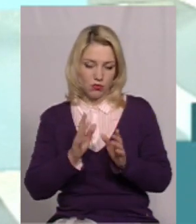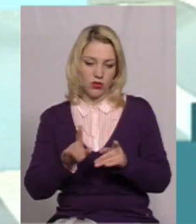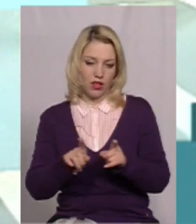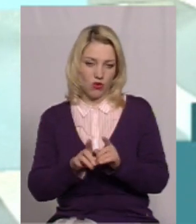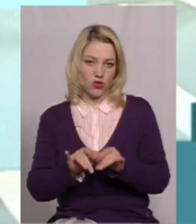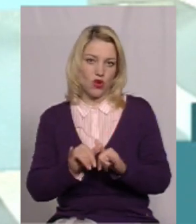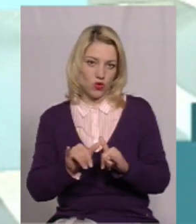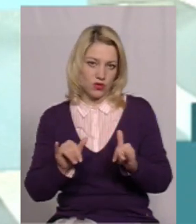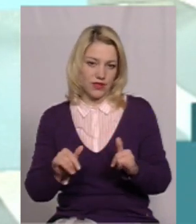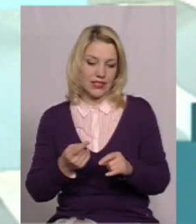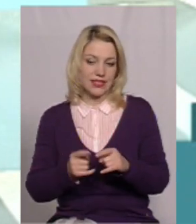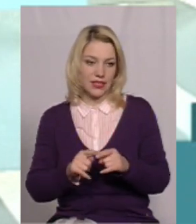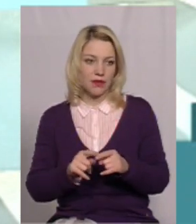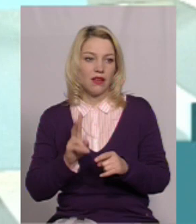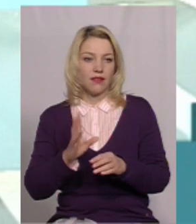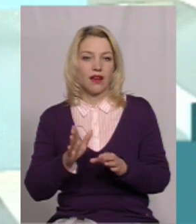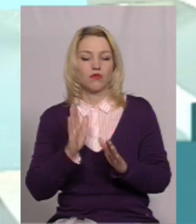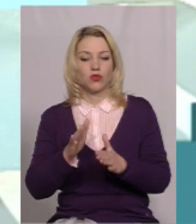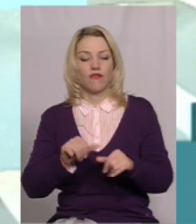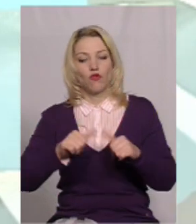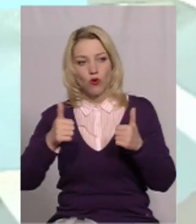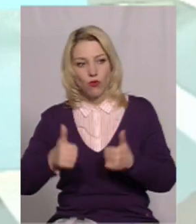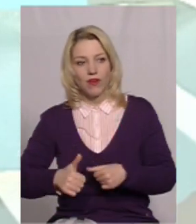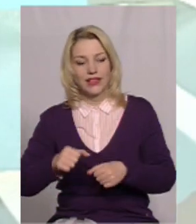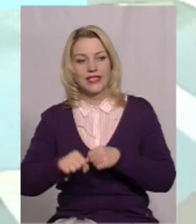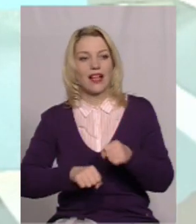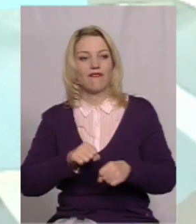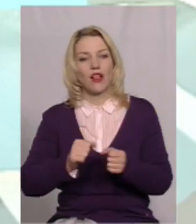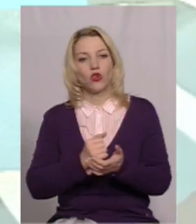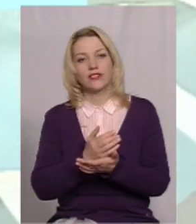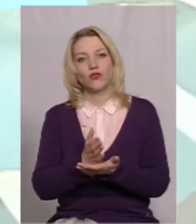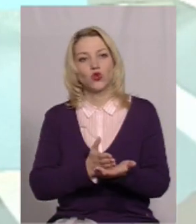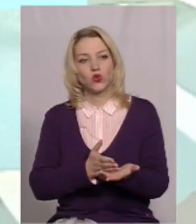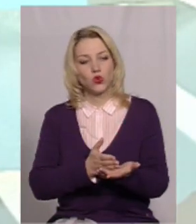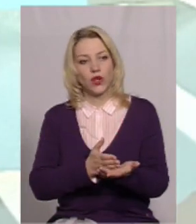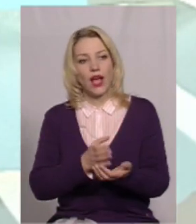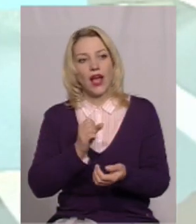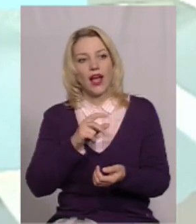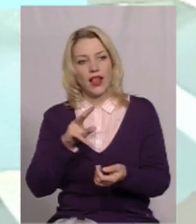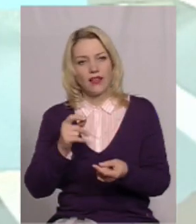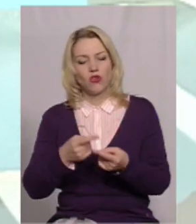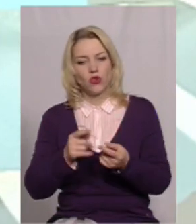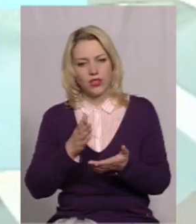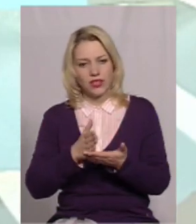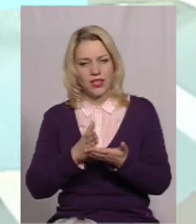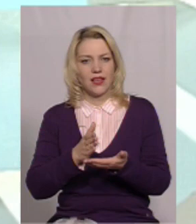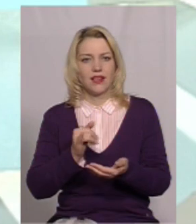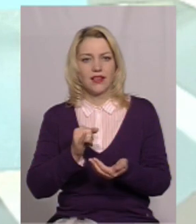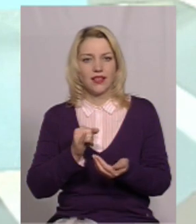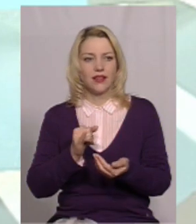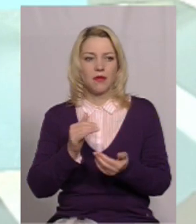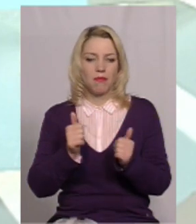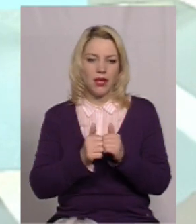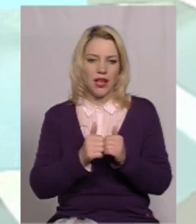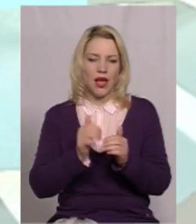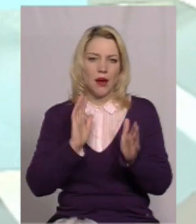розвиватися більше з тим, як більше буде формуватися велоінфраструктура. Але воно є і